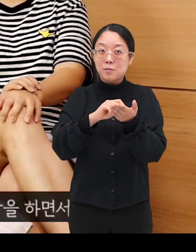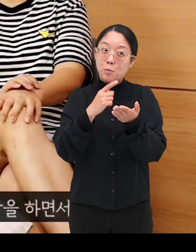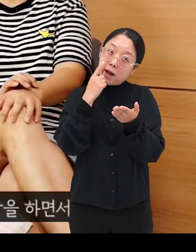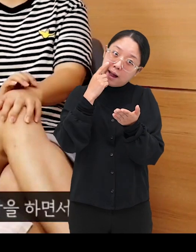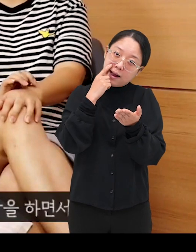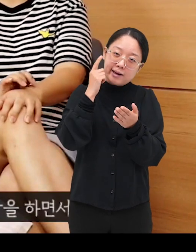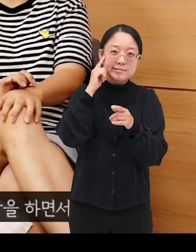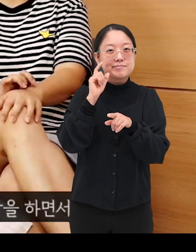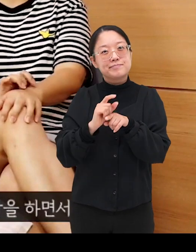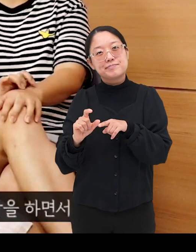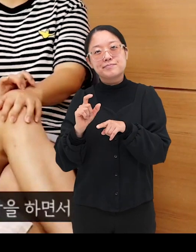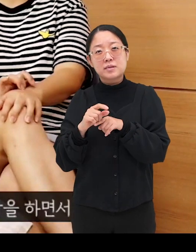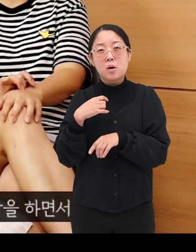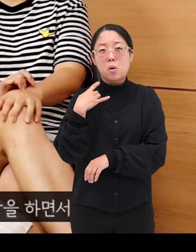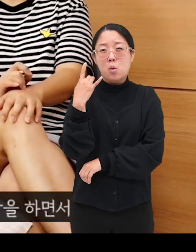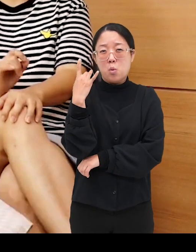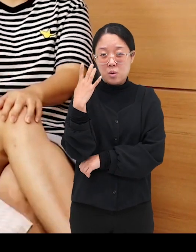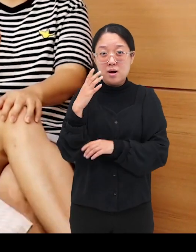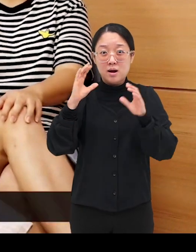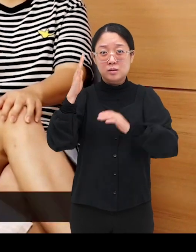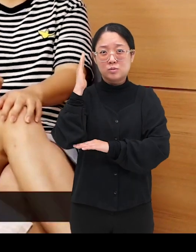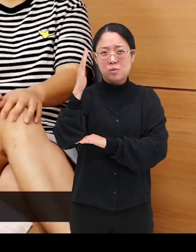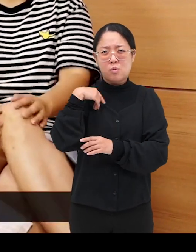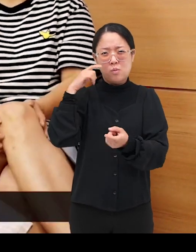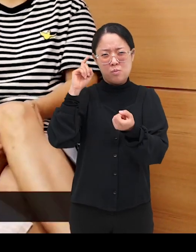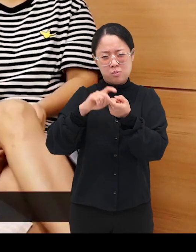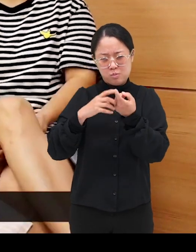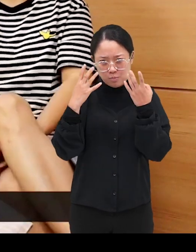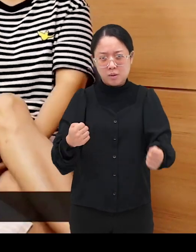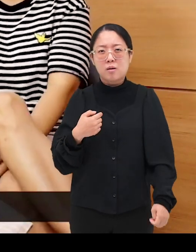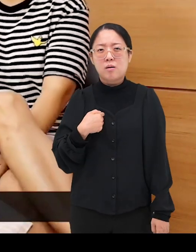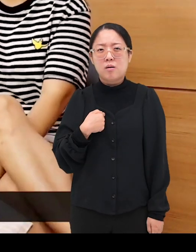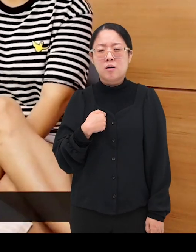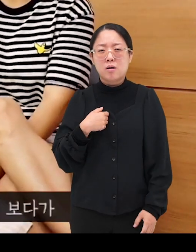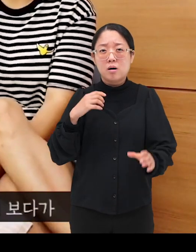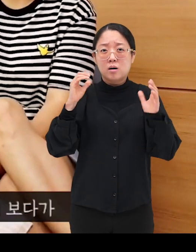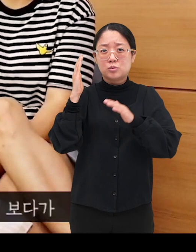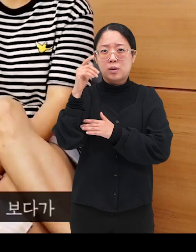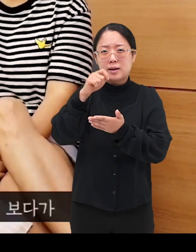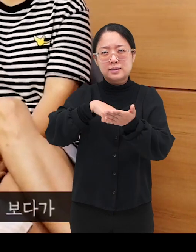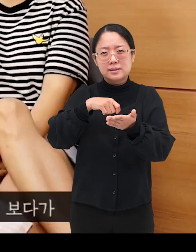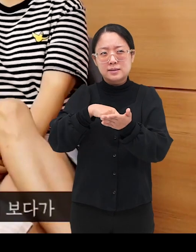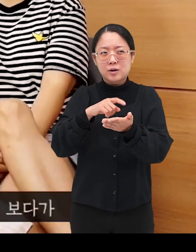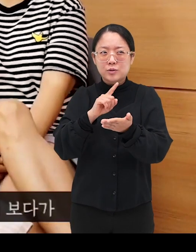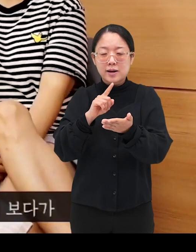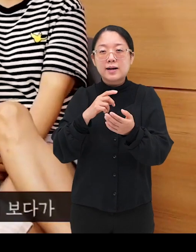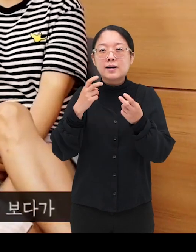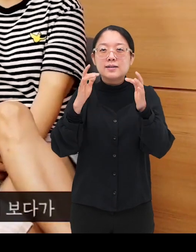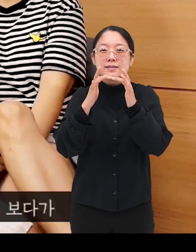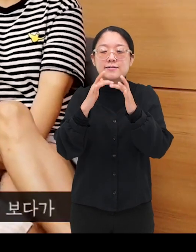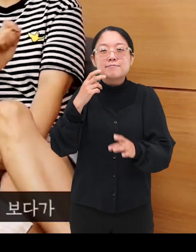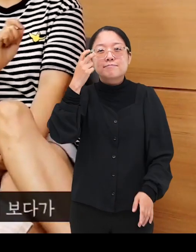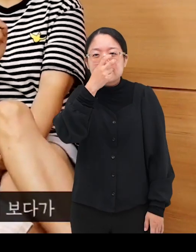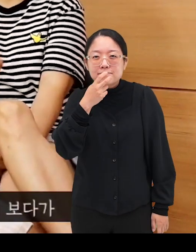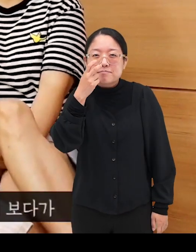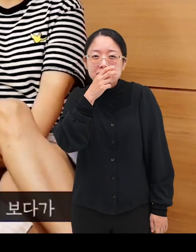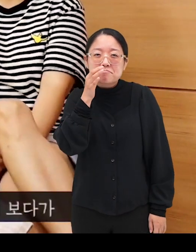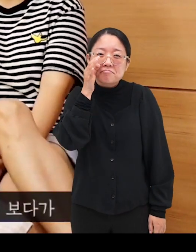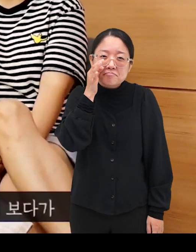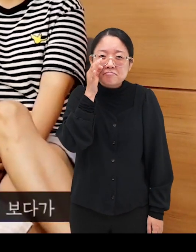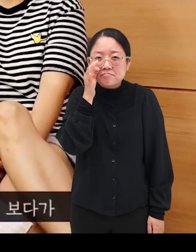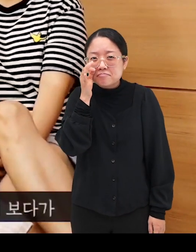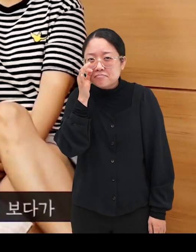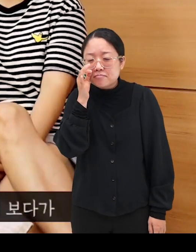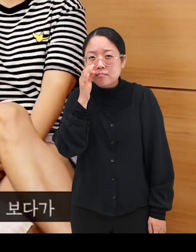이제 글을 써볼까라는 생각을 하면서 원래 동화에 좀 관심이 많았었어요. 그래서 동화 작가 글쓰기를